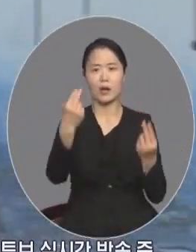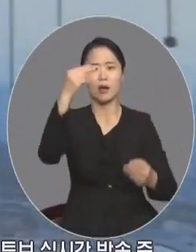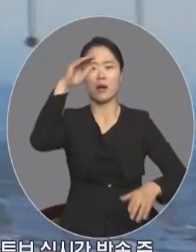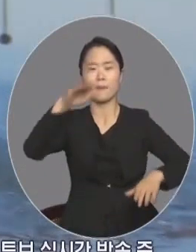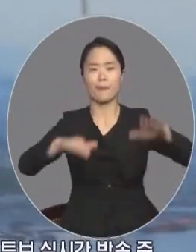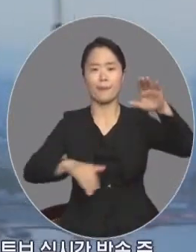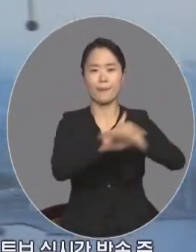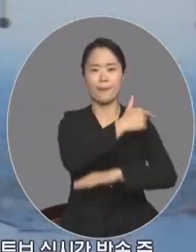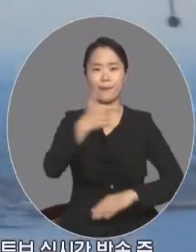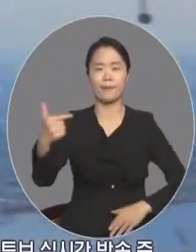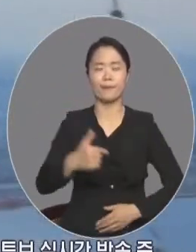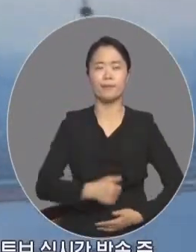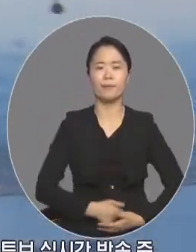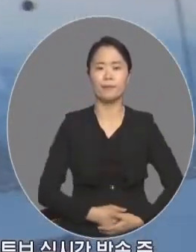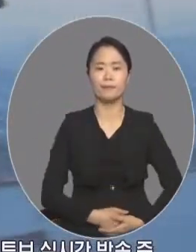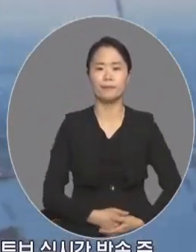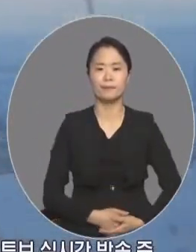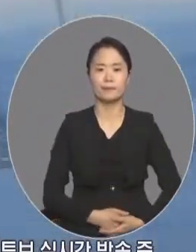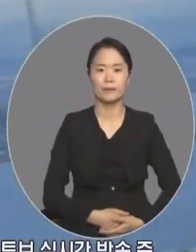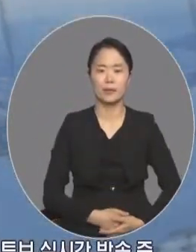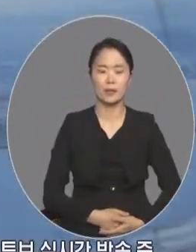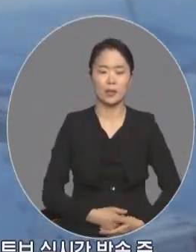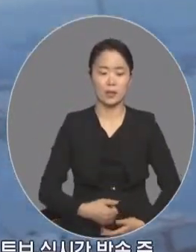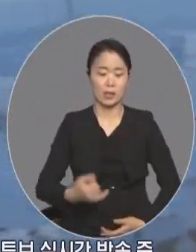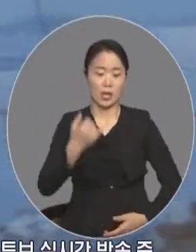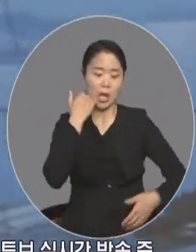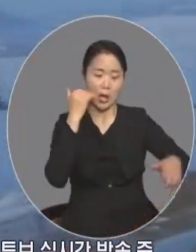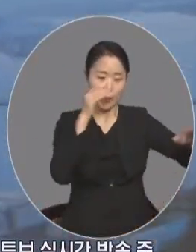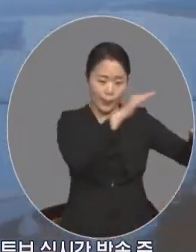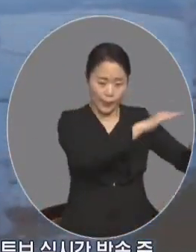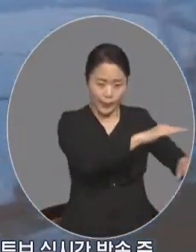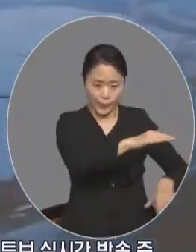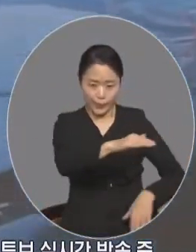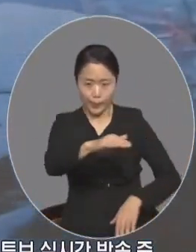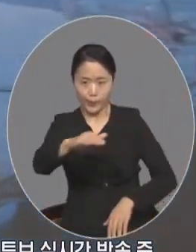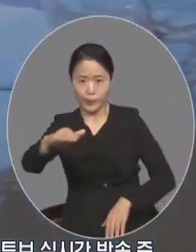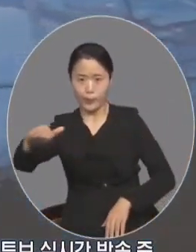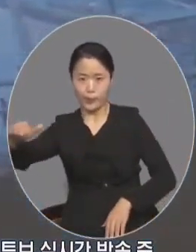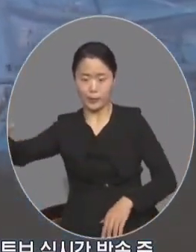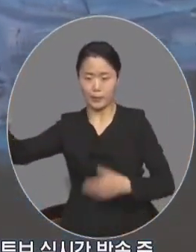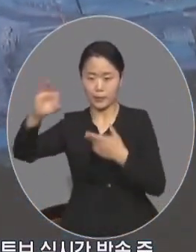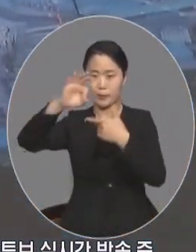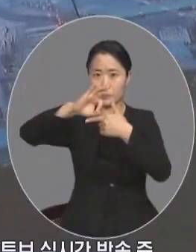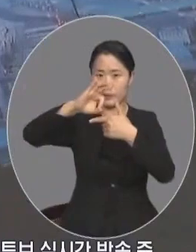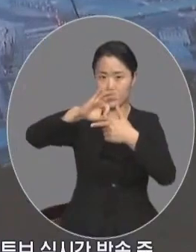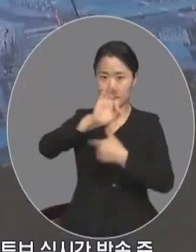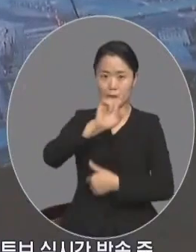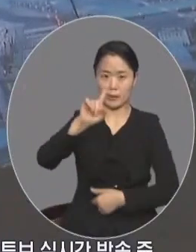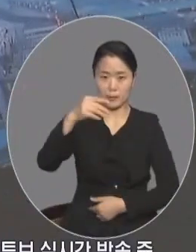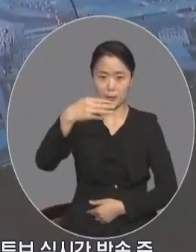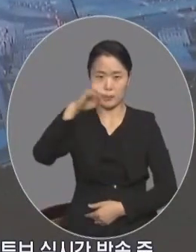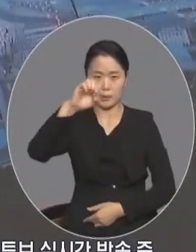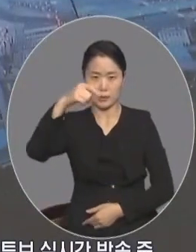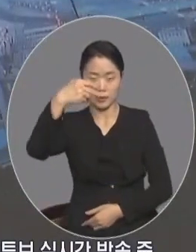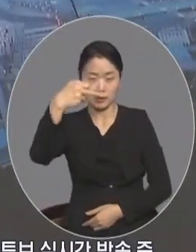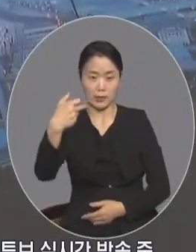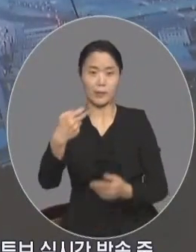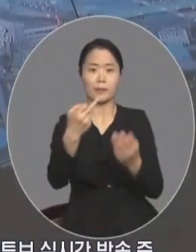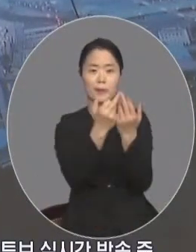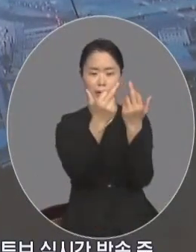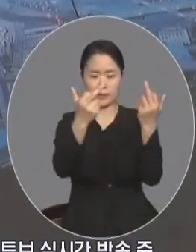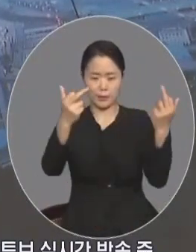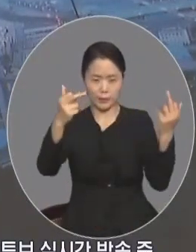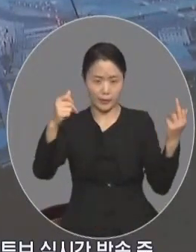더 뚜렷합니다. 수평선 따라 시원하게 쭉 뻗은 영남 알프스 능선이 먼지 속으로 자취를 감춘